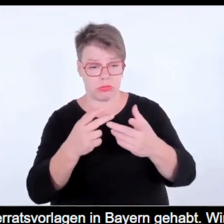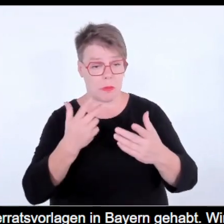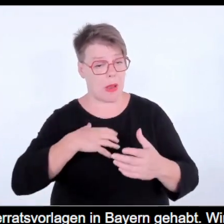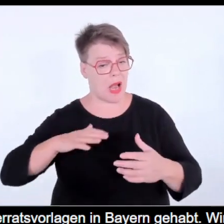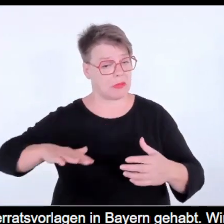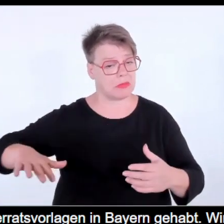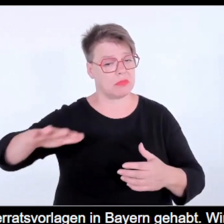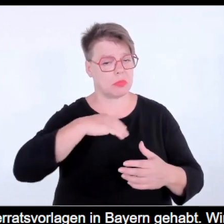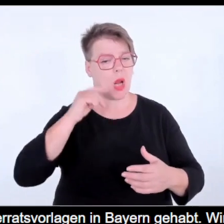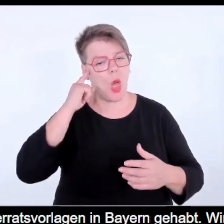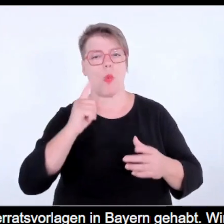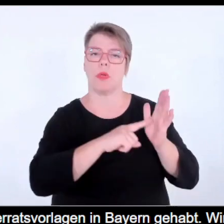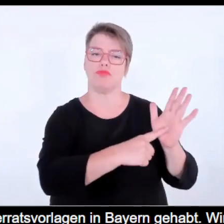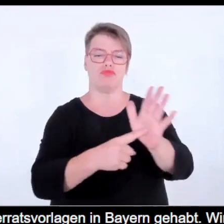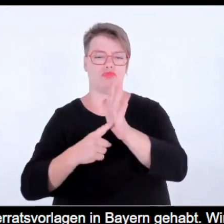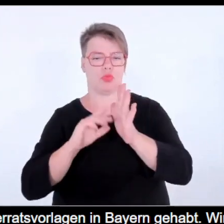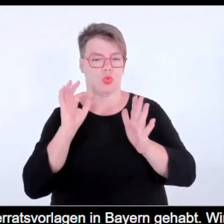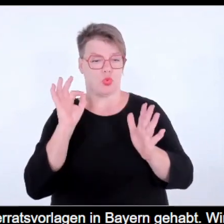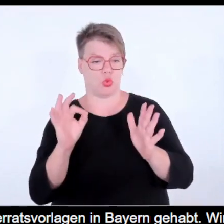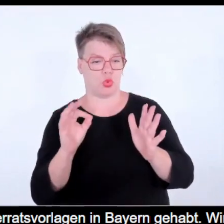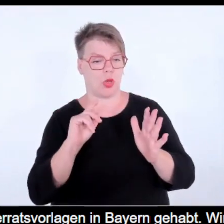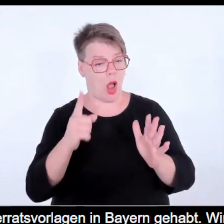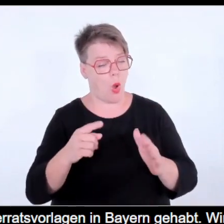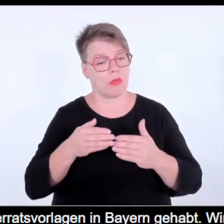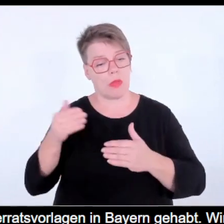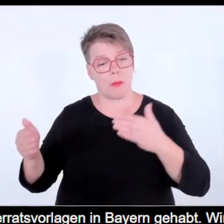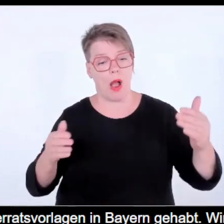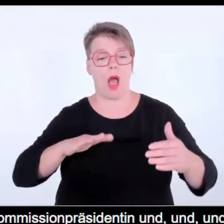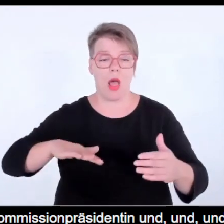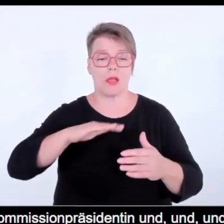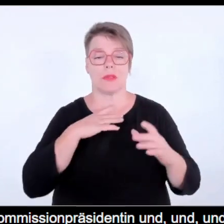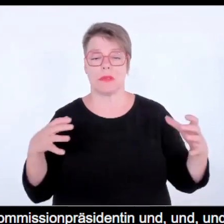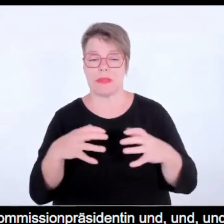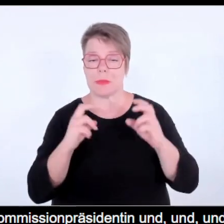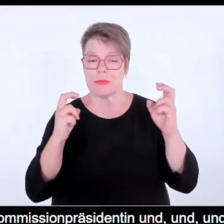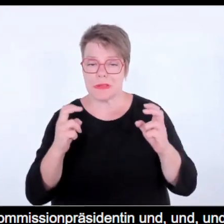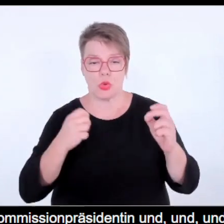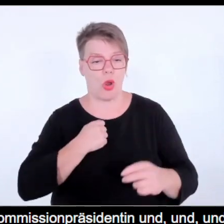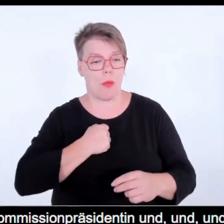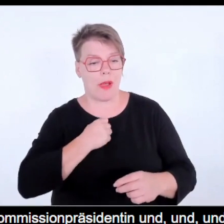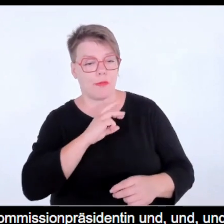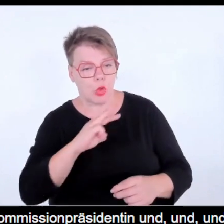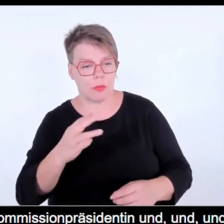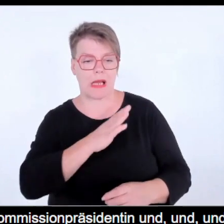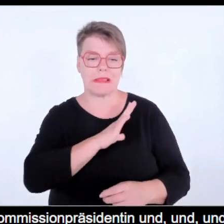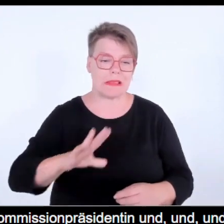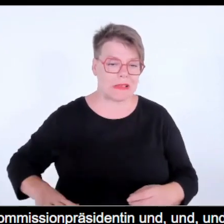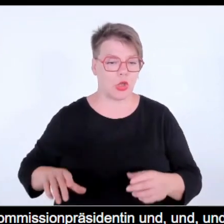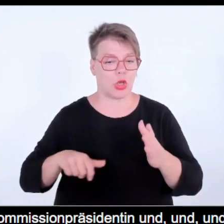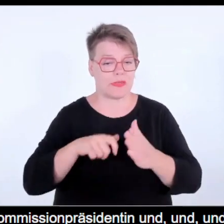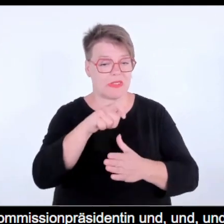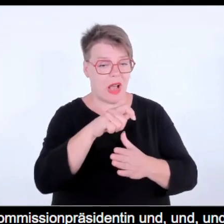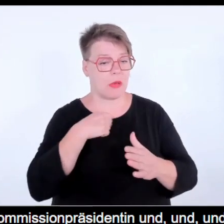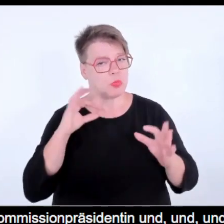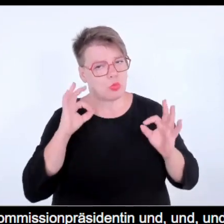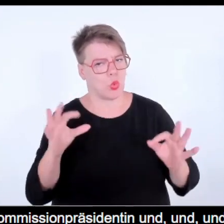Wochenende Parteitag meiner Partei und dann nochmal wirklich draußen überall viele Begegnungen mit den Menschen und für ein stabiles und starkes Bayern zu werben.